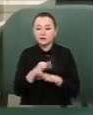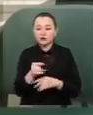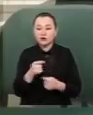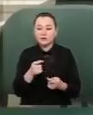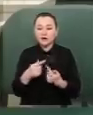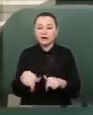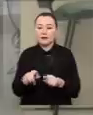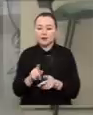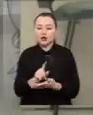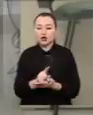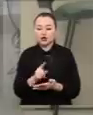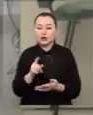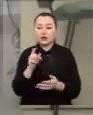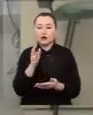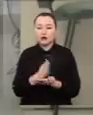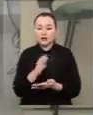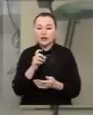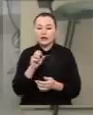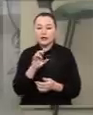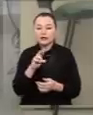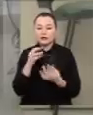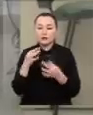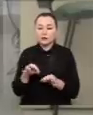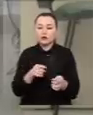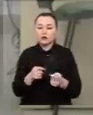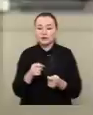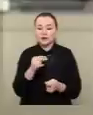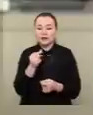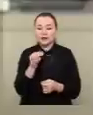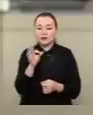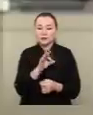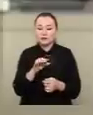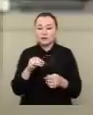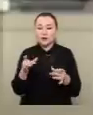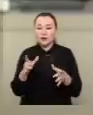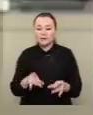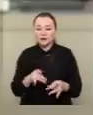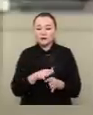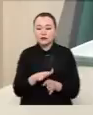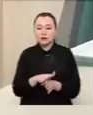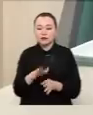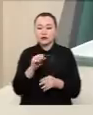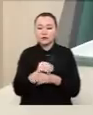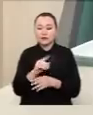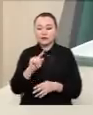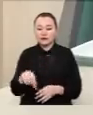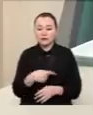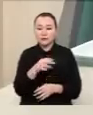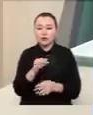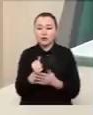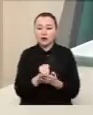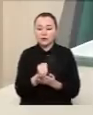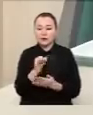управляющие компании должны обладать лицензией на управление инвестиционным портфелем, соблюдать дополнительные требования по капиталу